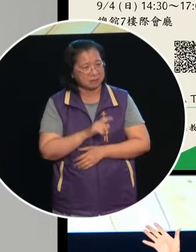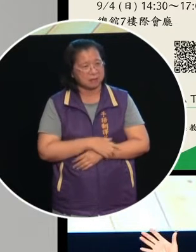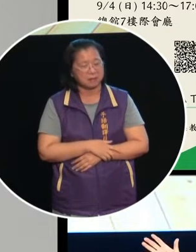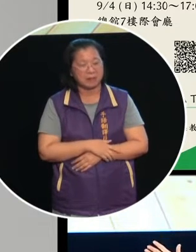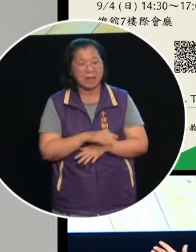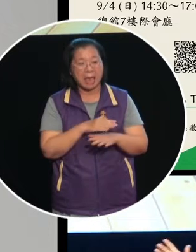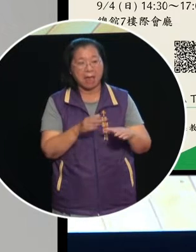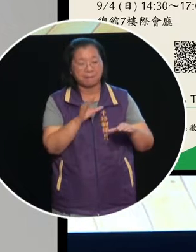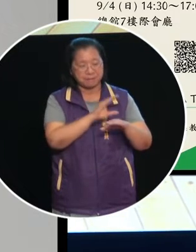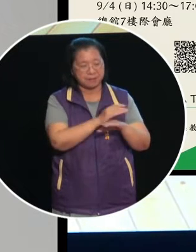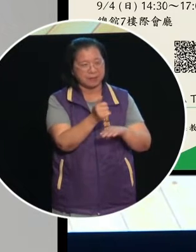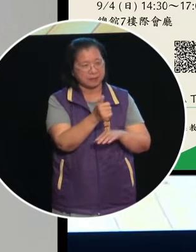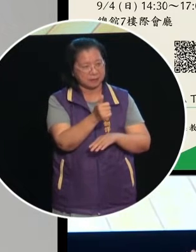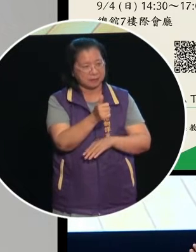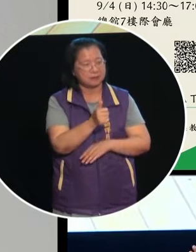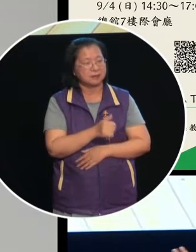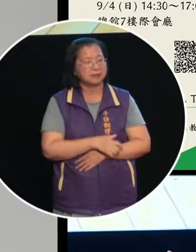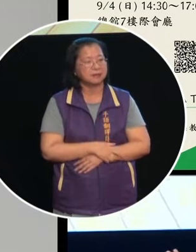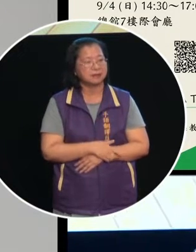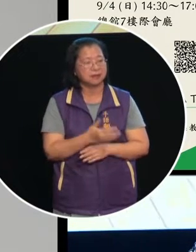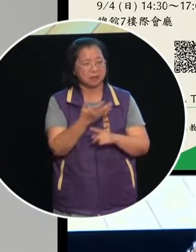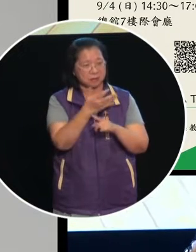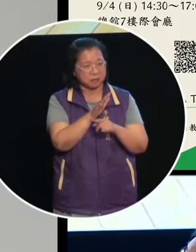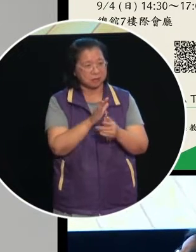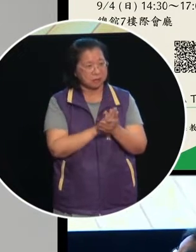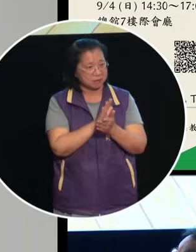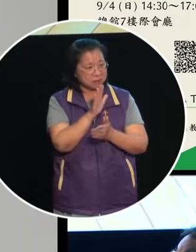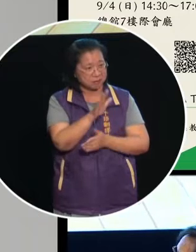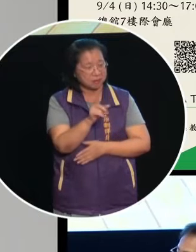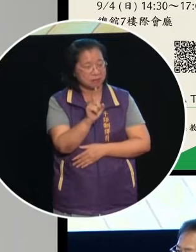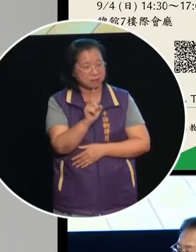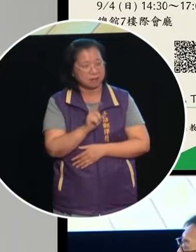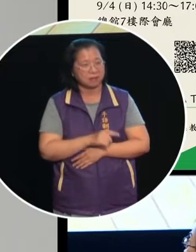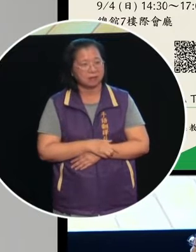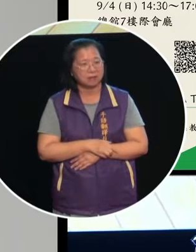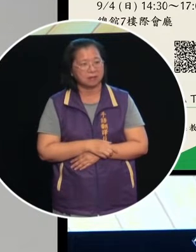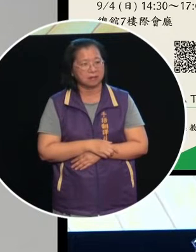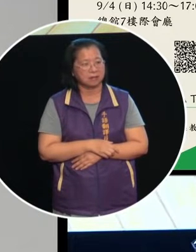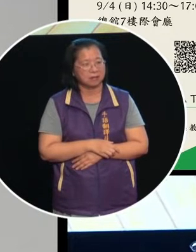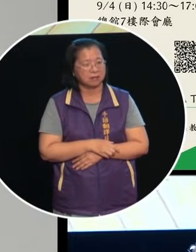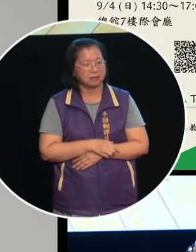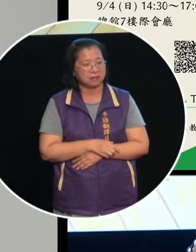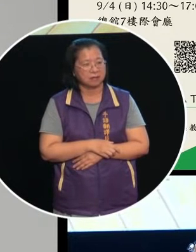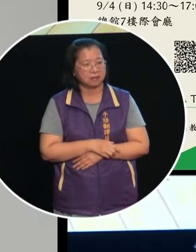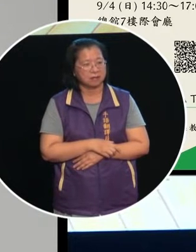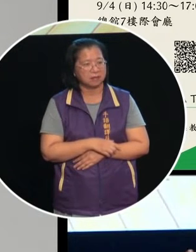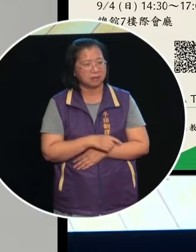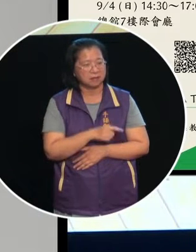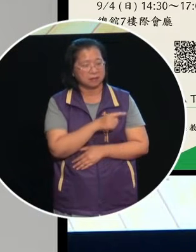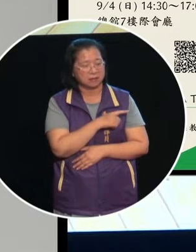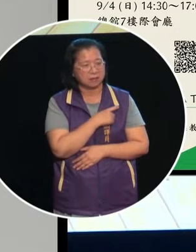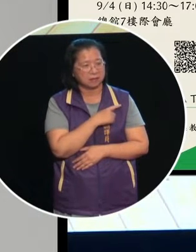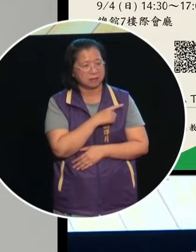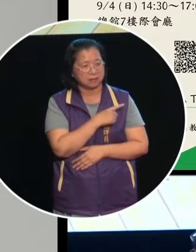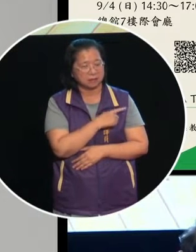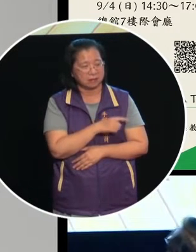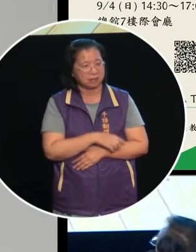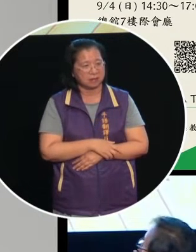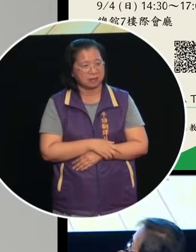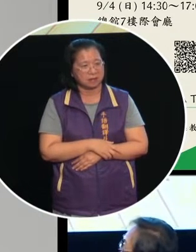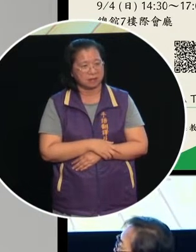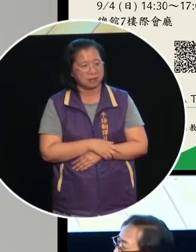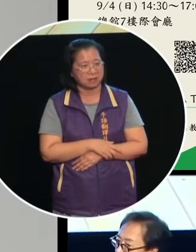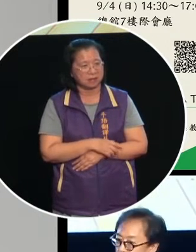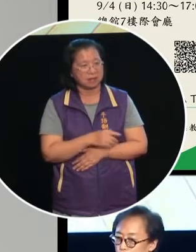先生过世后的统一教的问题的政治效果多么大，然后深度打